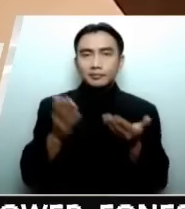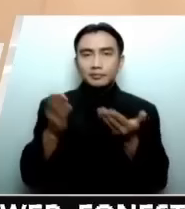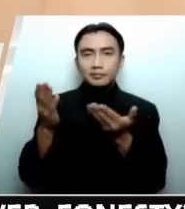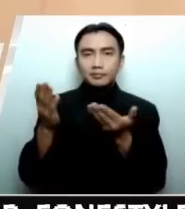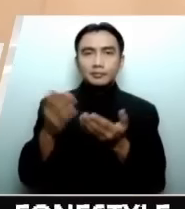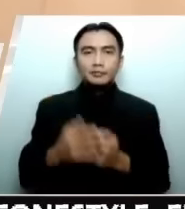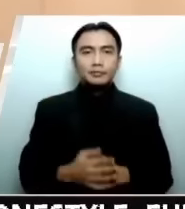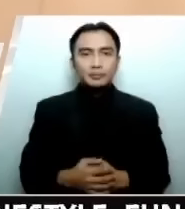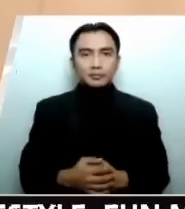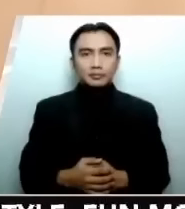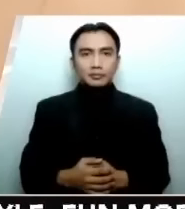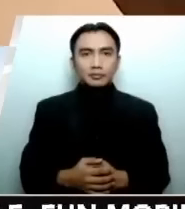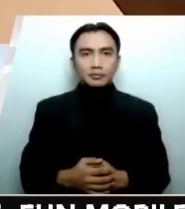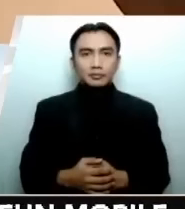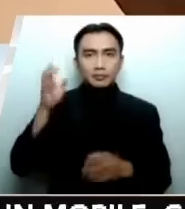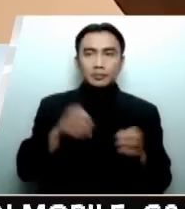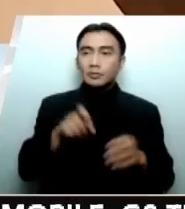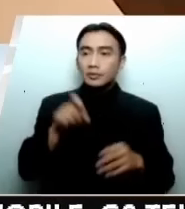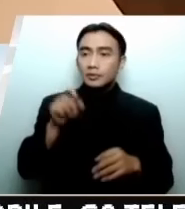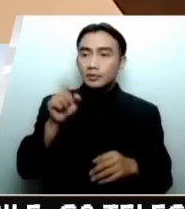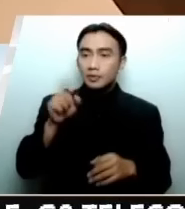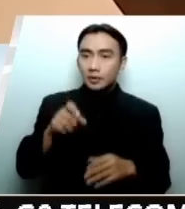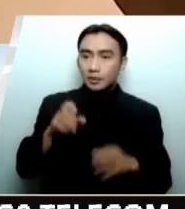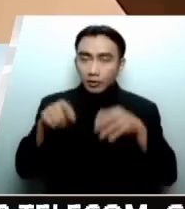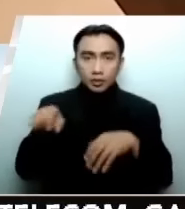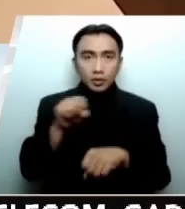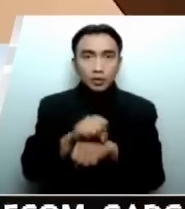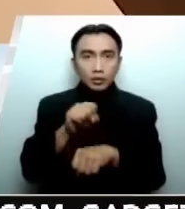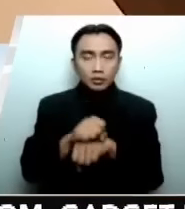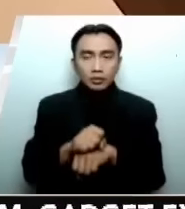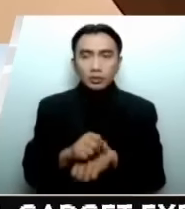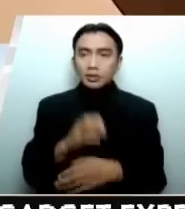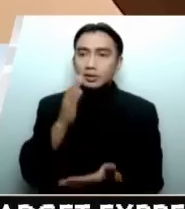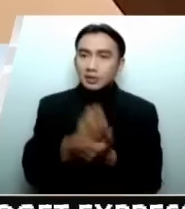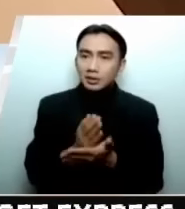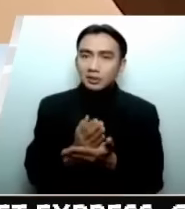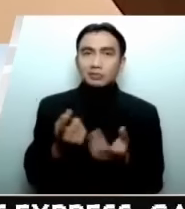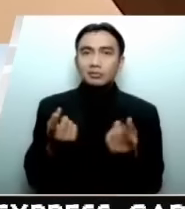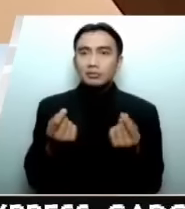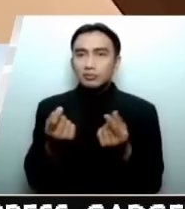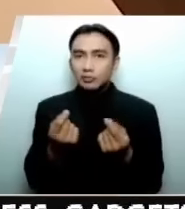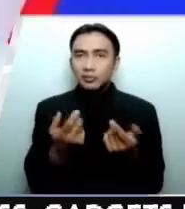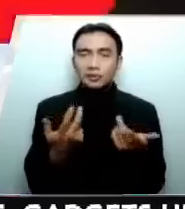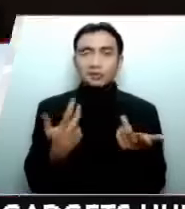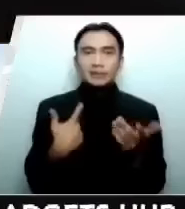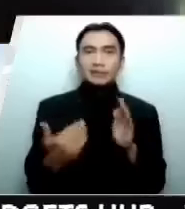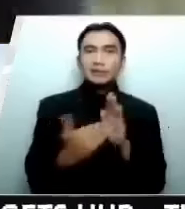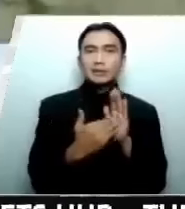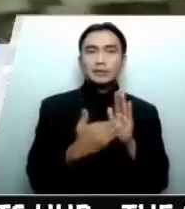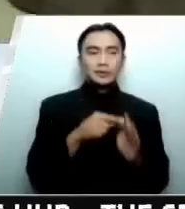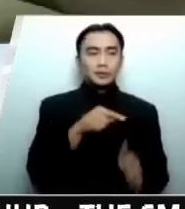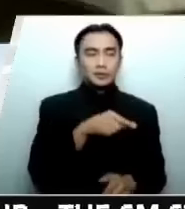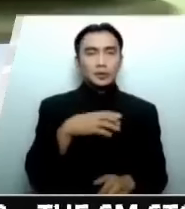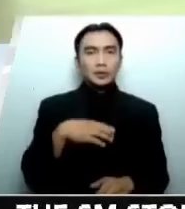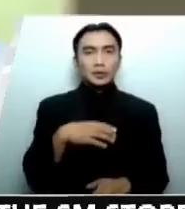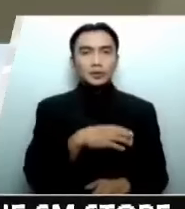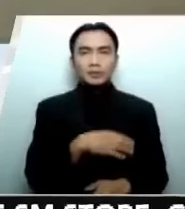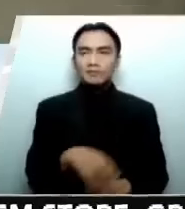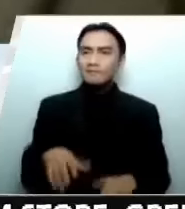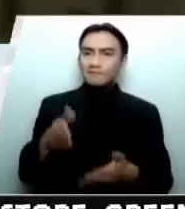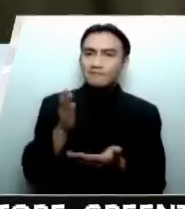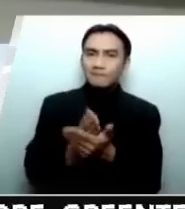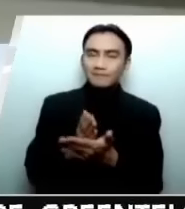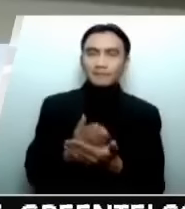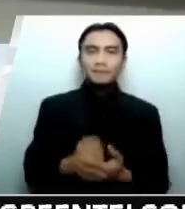together. Focus on your work. And stop hitting on Congress. Idiniin ng Speaker na ang